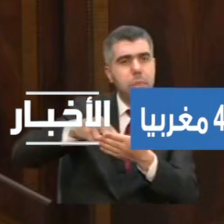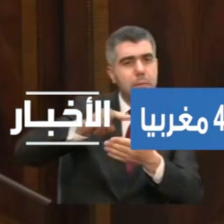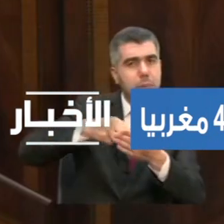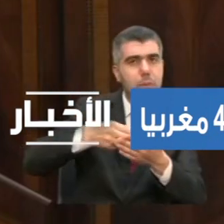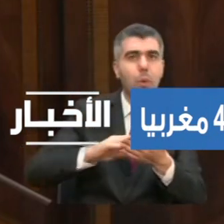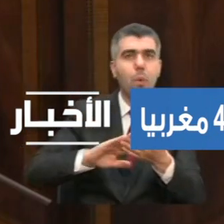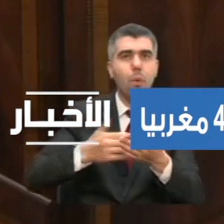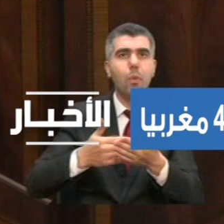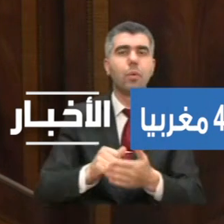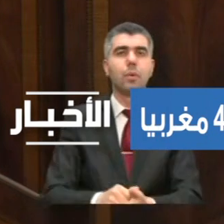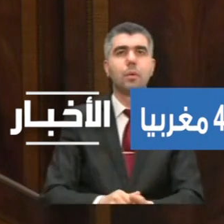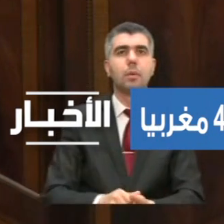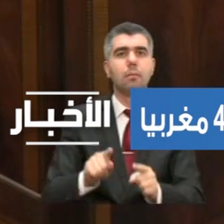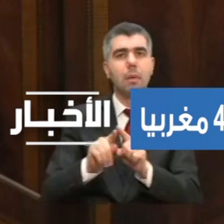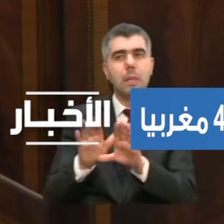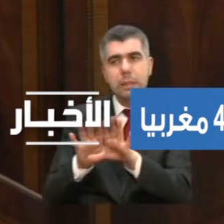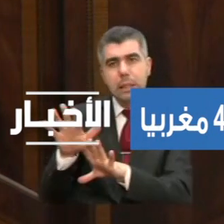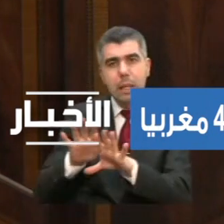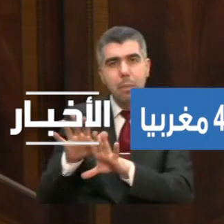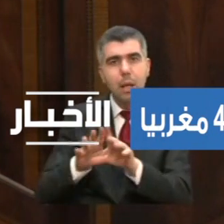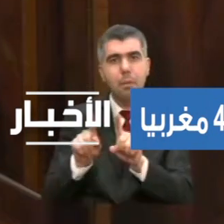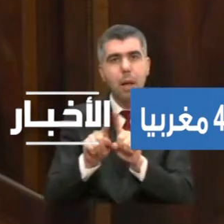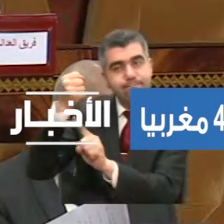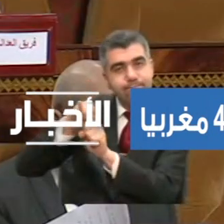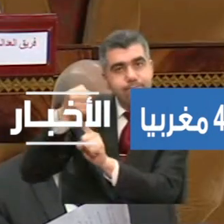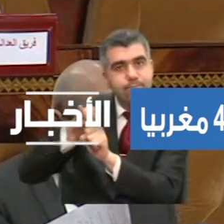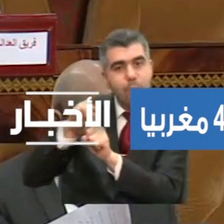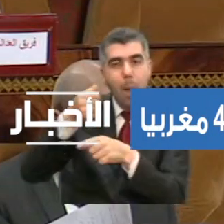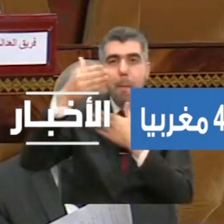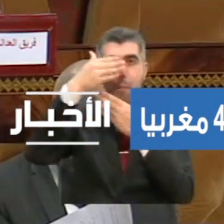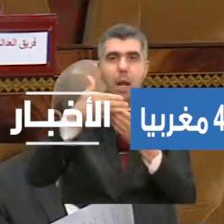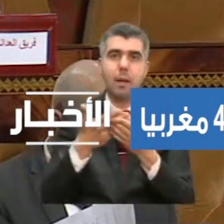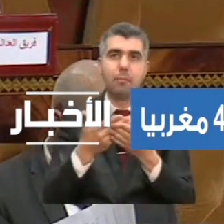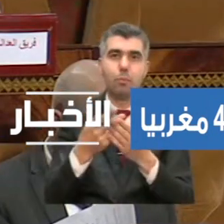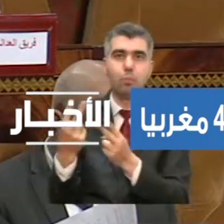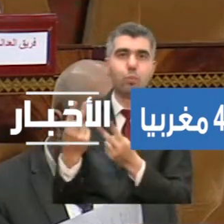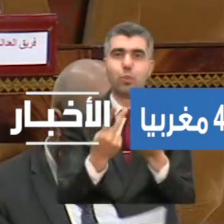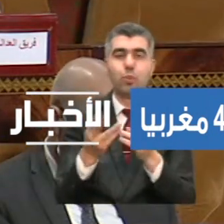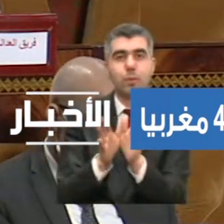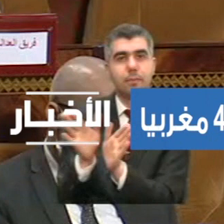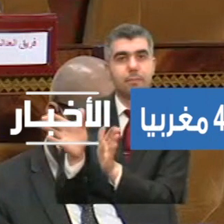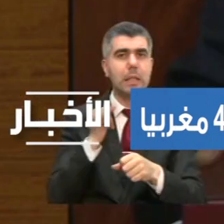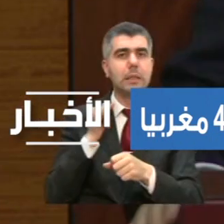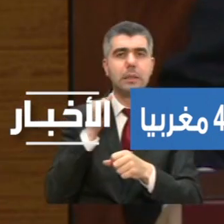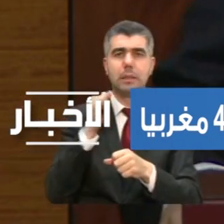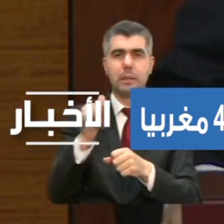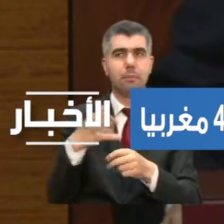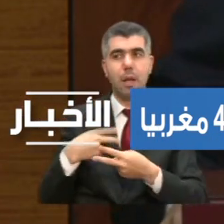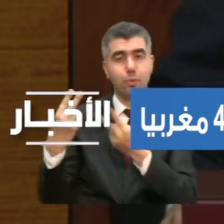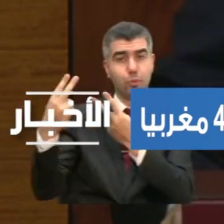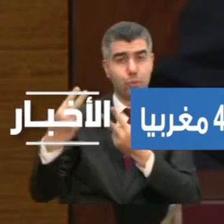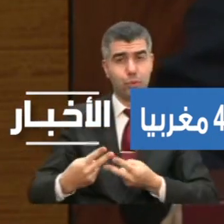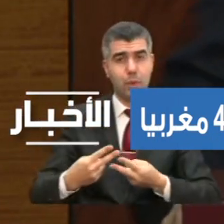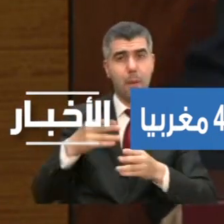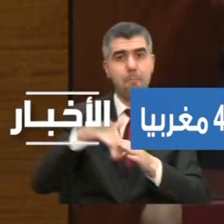الحدود. وبالنسبة لعودة أفراد الجالية المغربية بالخارج، شدد السيد بوريطة على أن هذا أمر